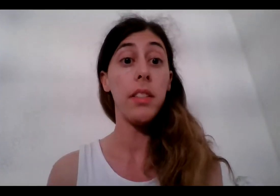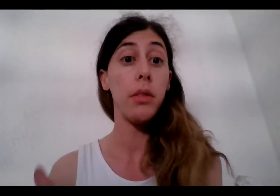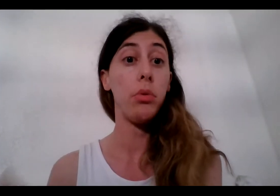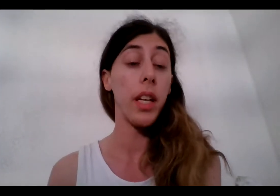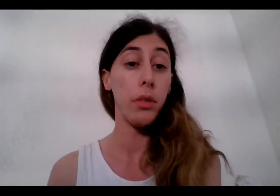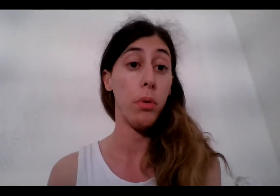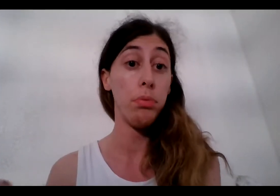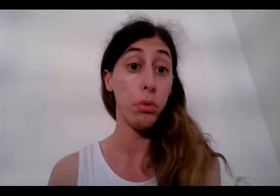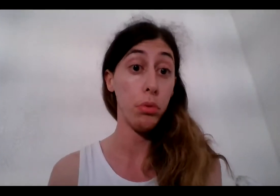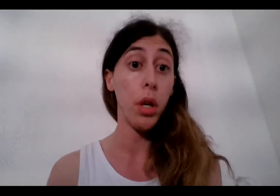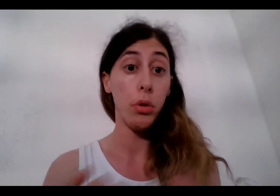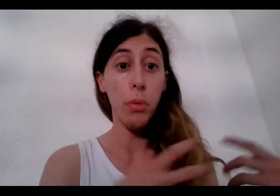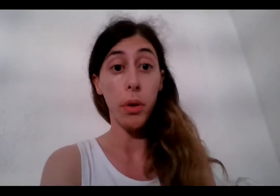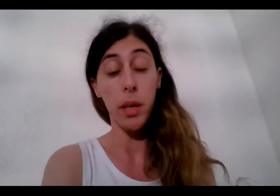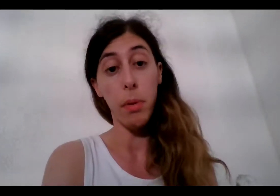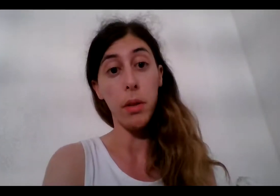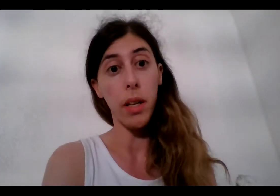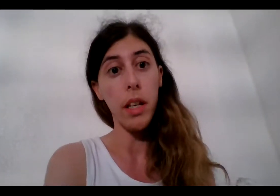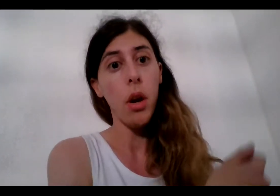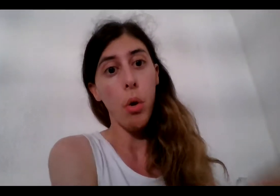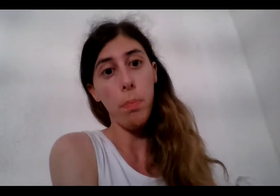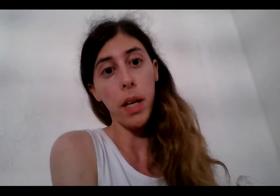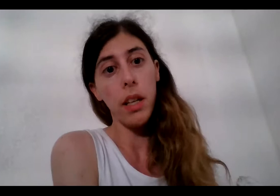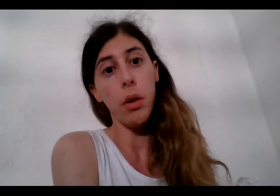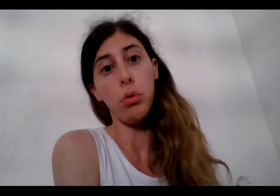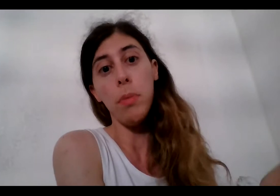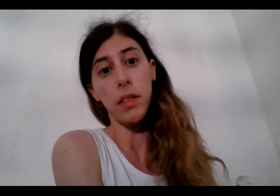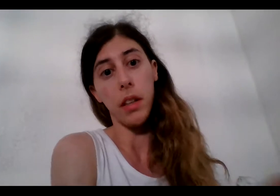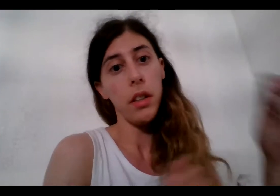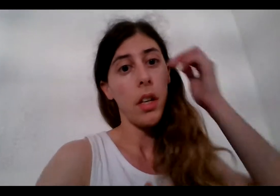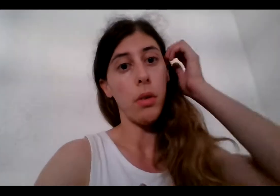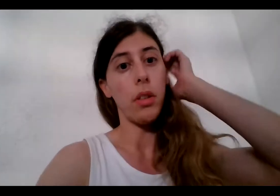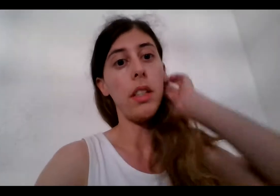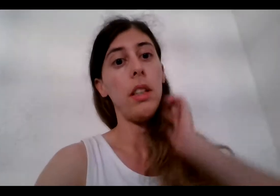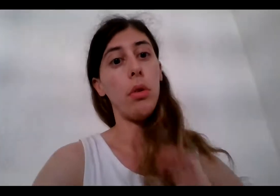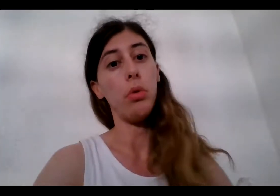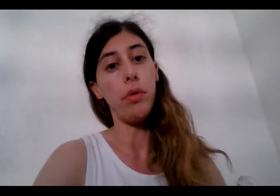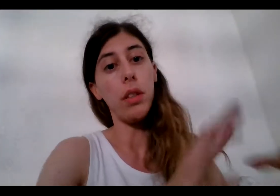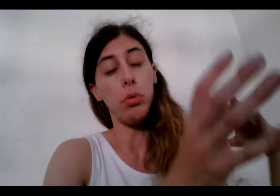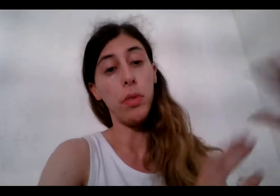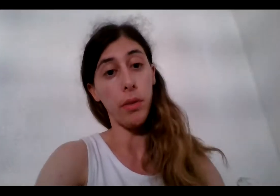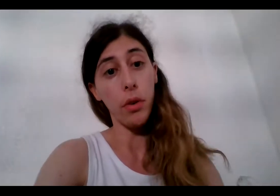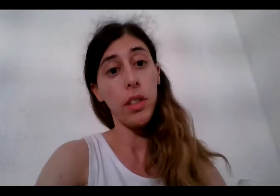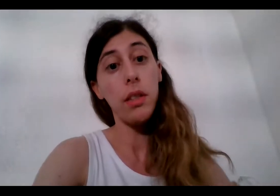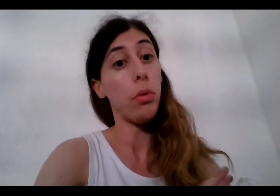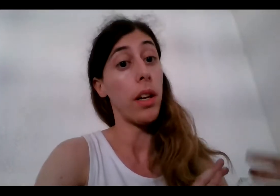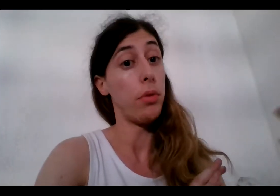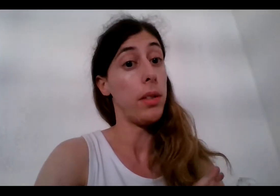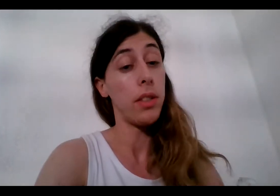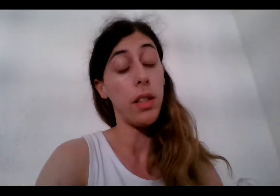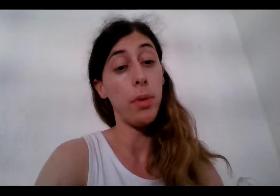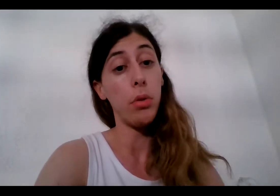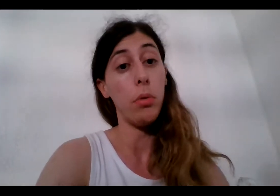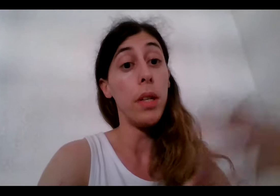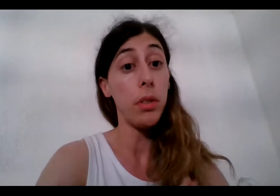Mais c'est une occasion pour nous de porter un plaidoyer auprès de médecins qui donc viennent de toute la France, qui sont à la fois des